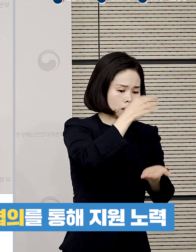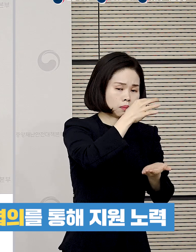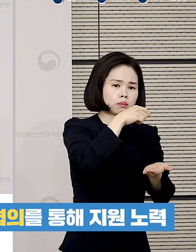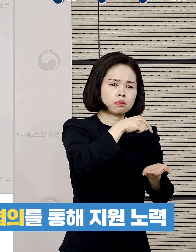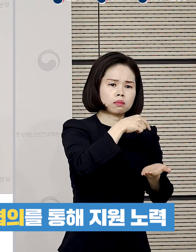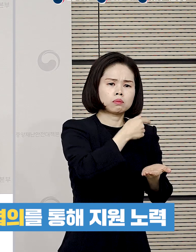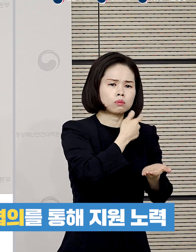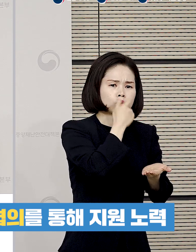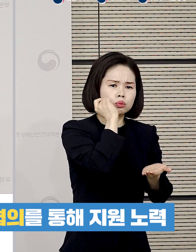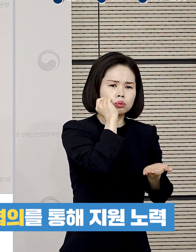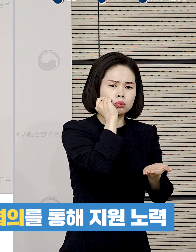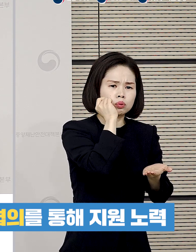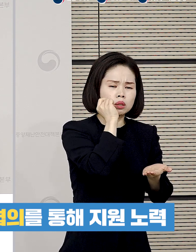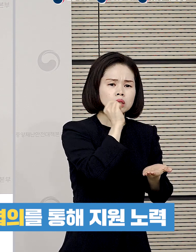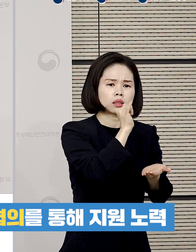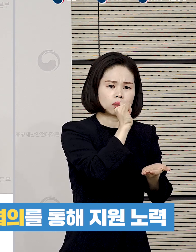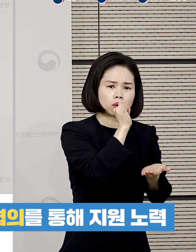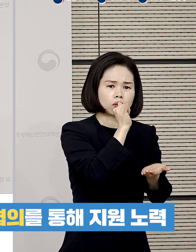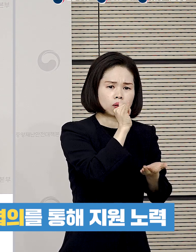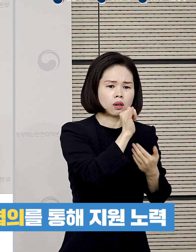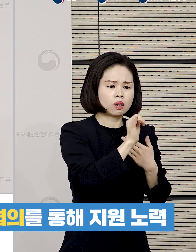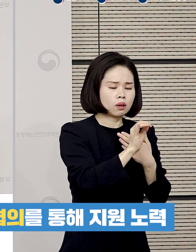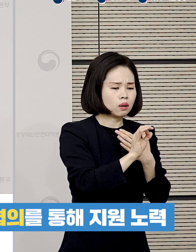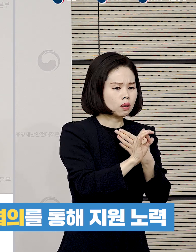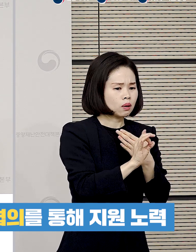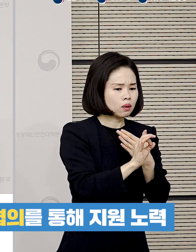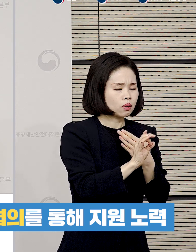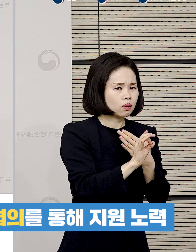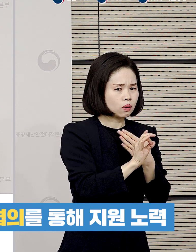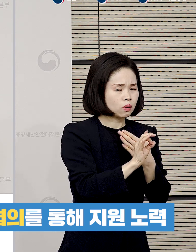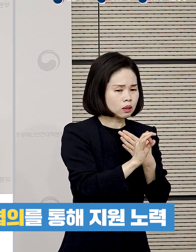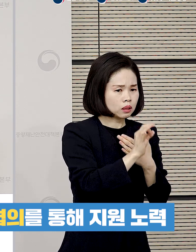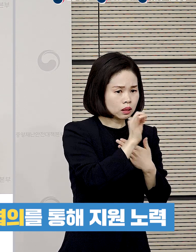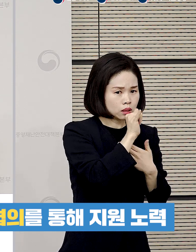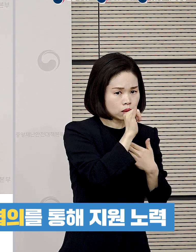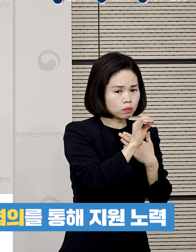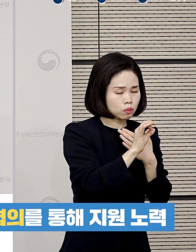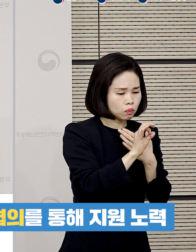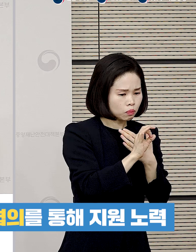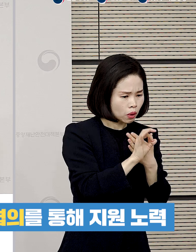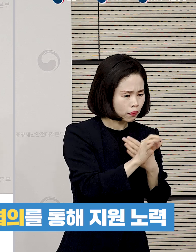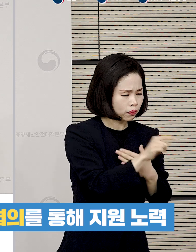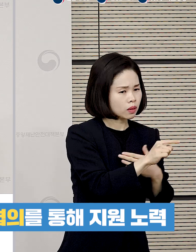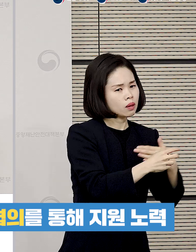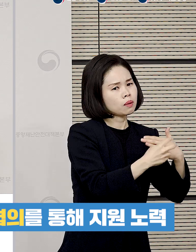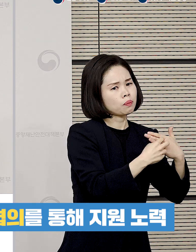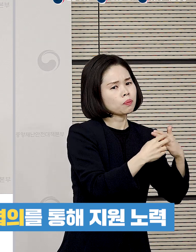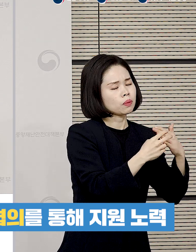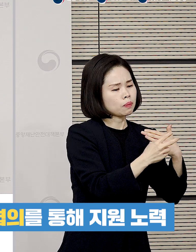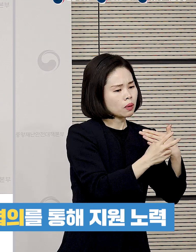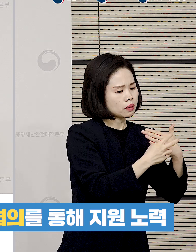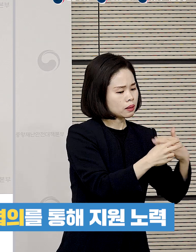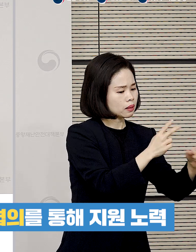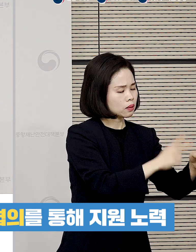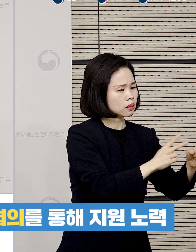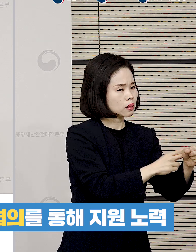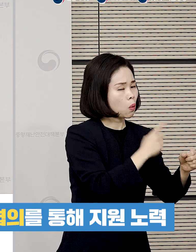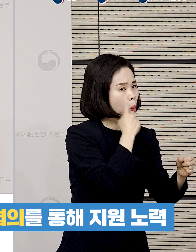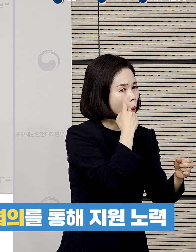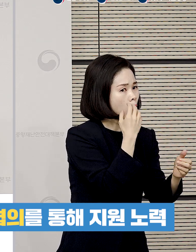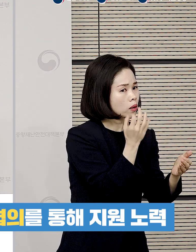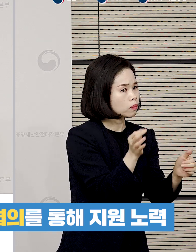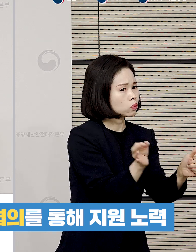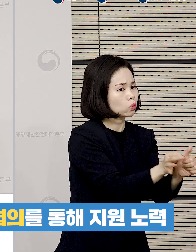경영하는 기본적인 자금이 부족해지는 문제가 지속이 되는 경우 의료진들의 고용을 안정적으로 확보하는